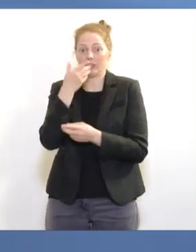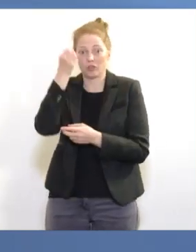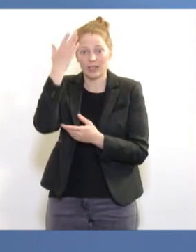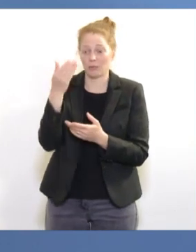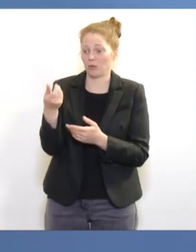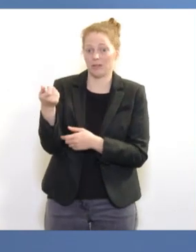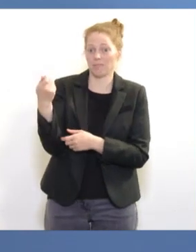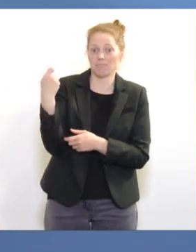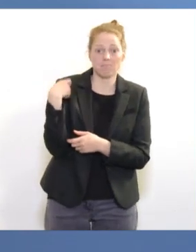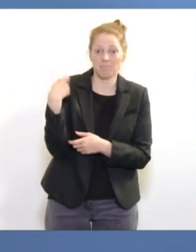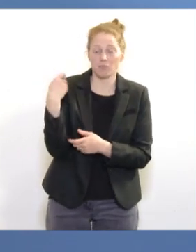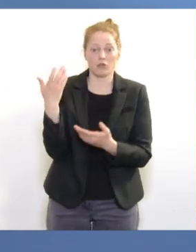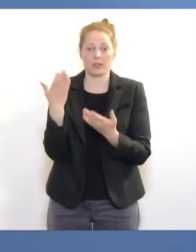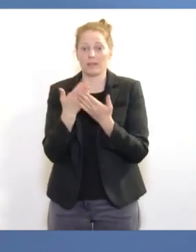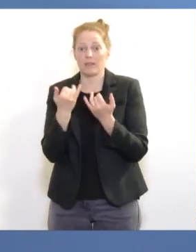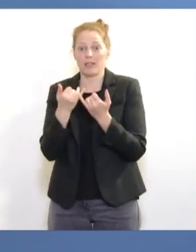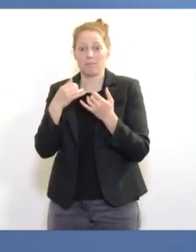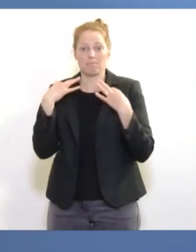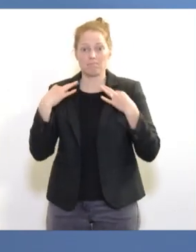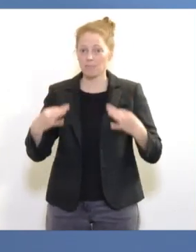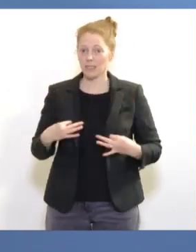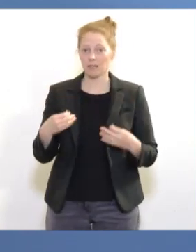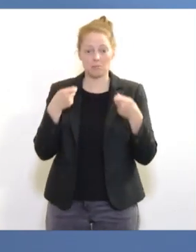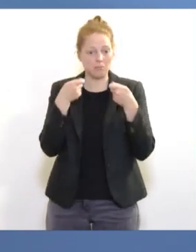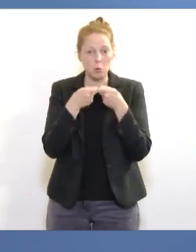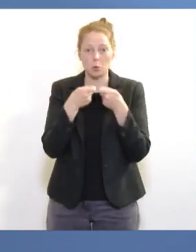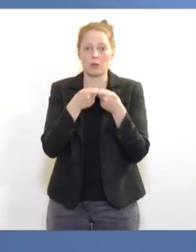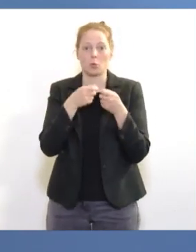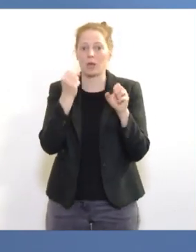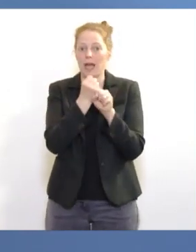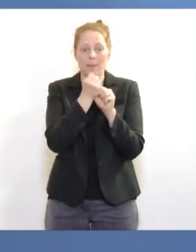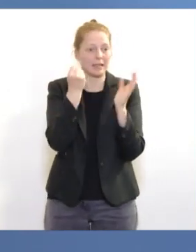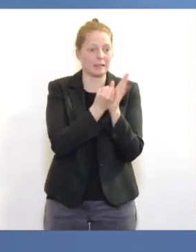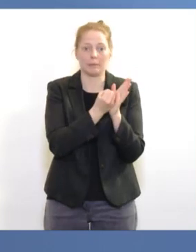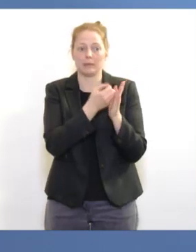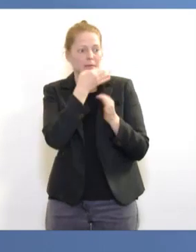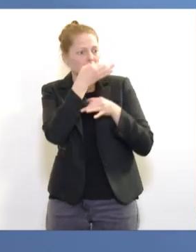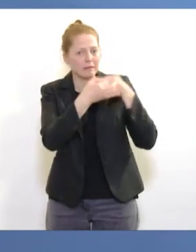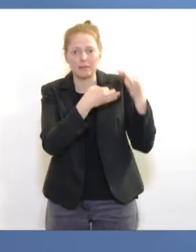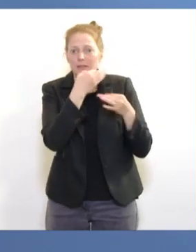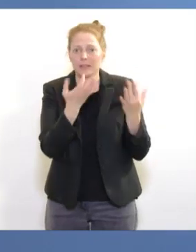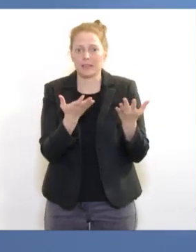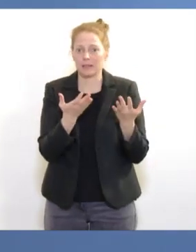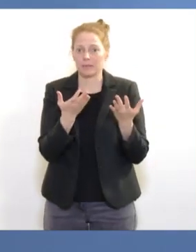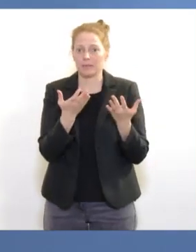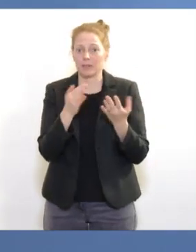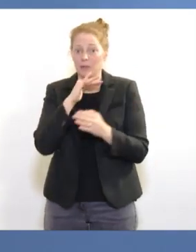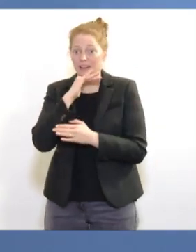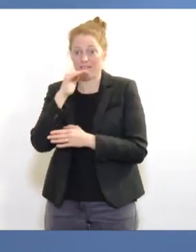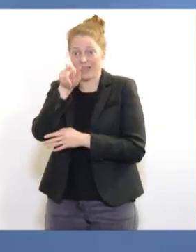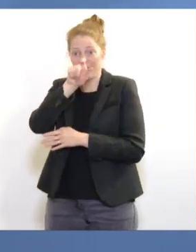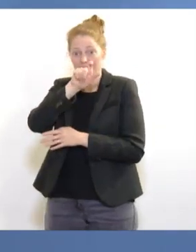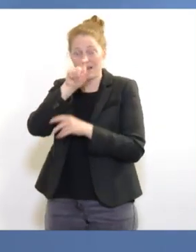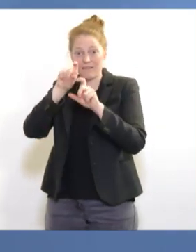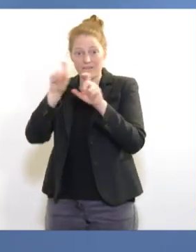Frage stellen, ob der Hotline, am Minister, ob der ADEM. Das ist auch kein Wunder, wenn ihr wisst, dass die allermeisten Betriebe von